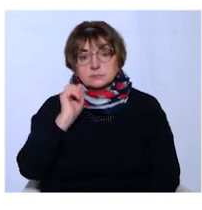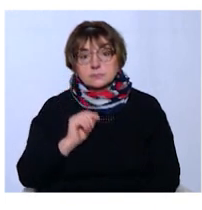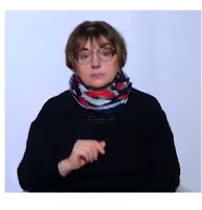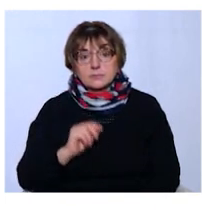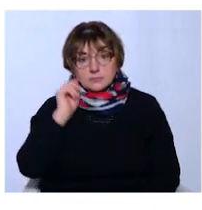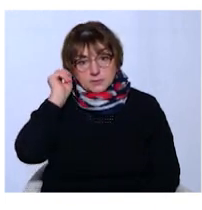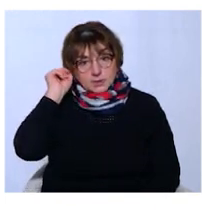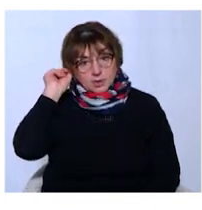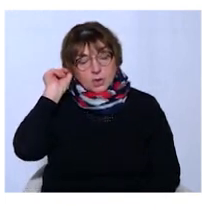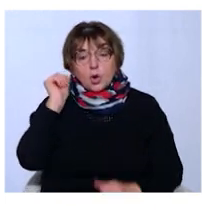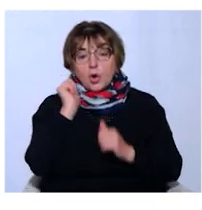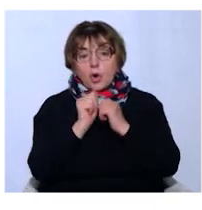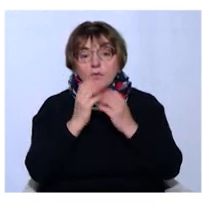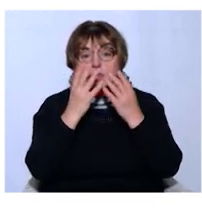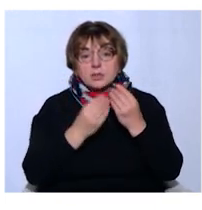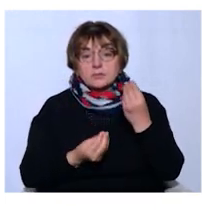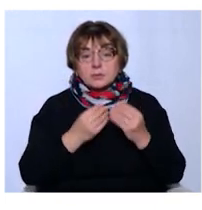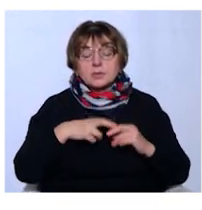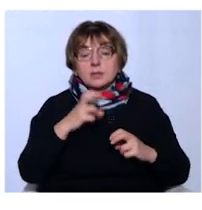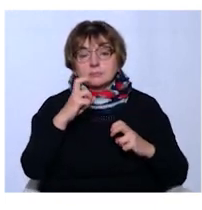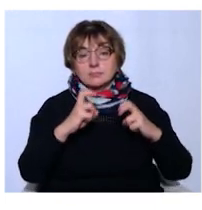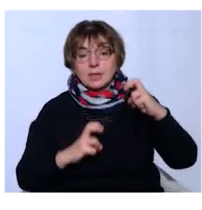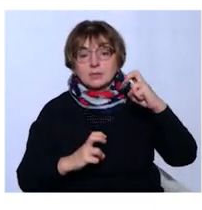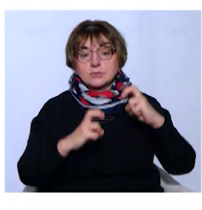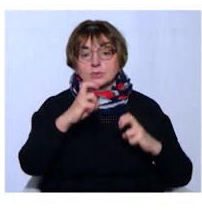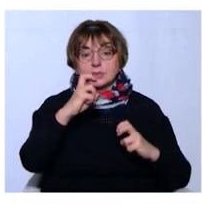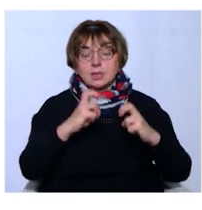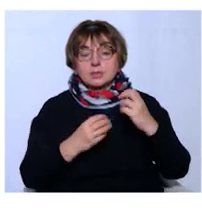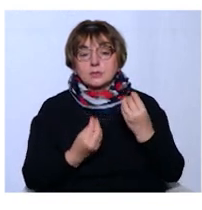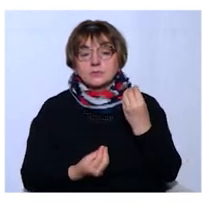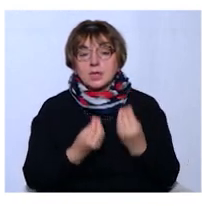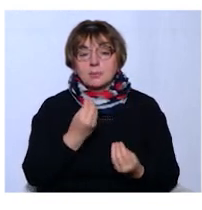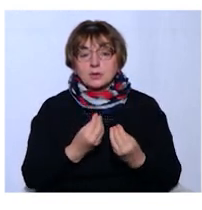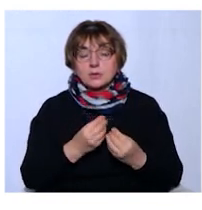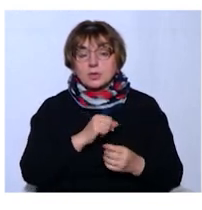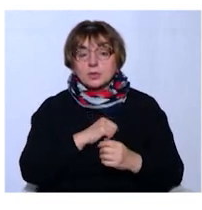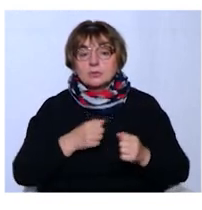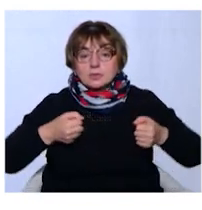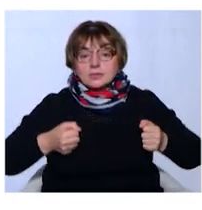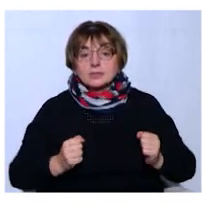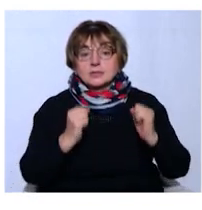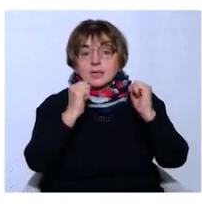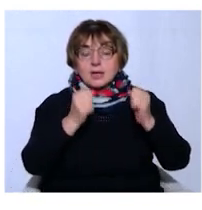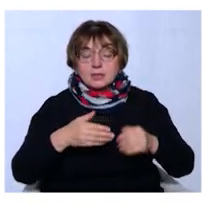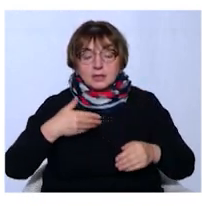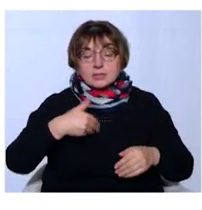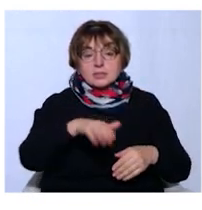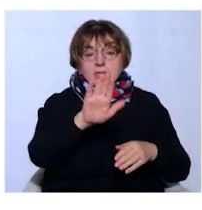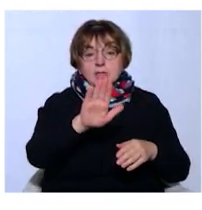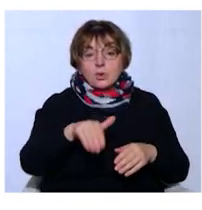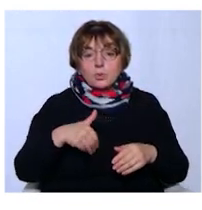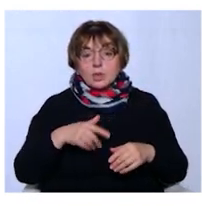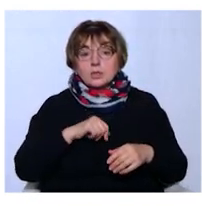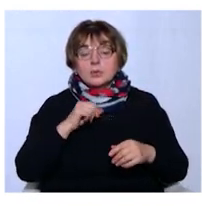წარმოიდგინე, რომ თამაშობ გარეთ. აიწონა, დაიწონა, ადის და ჩადის. საქანელა წინ და უკან მიდის.